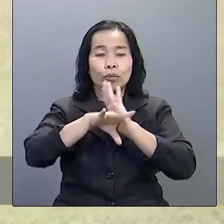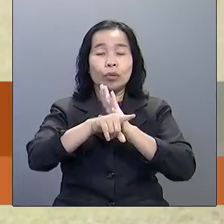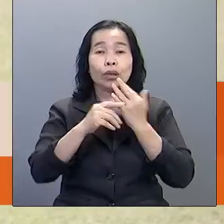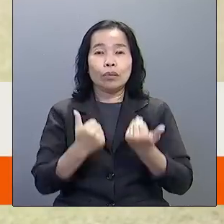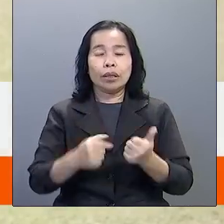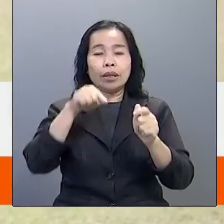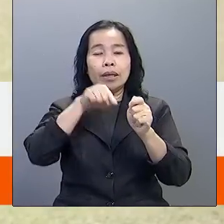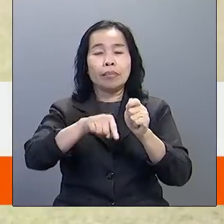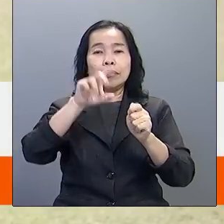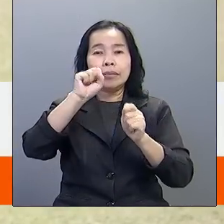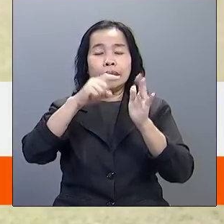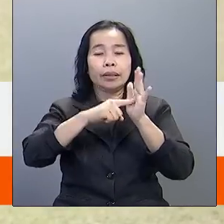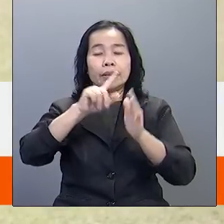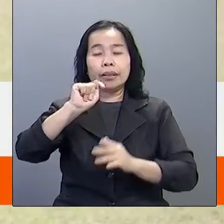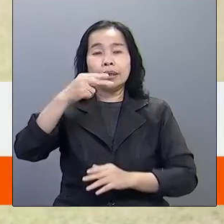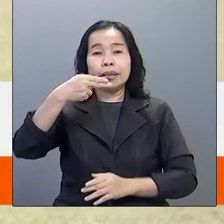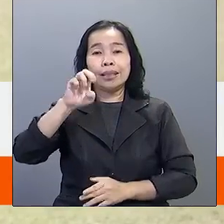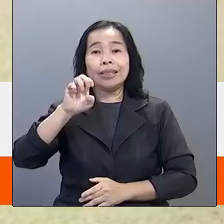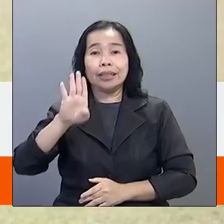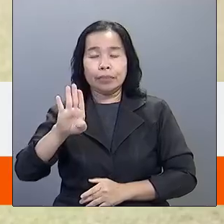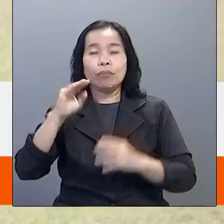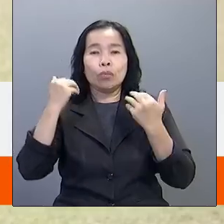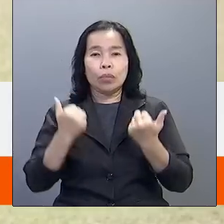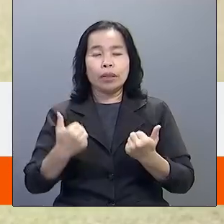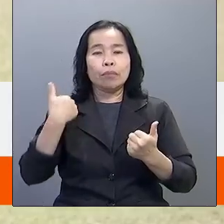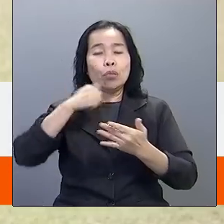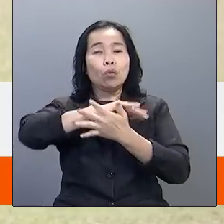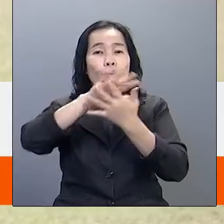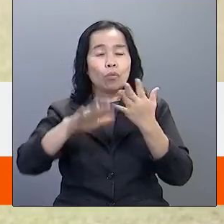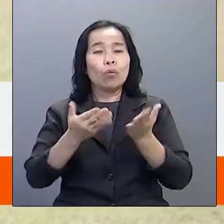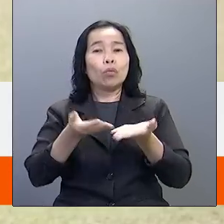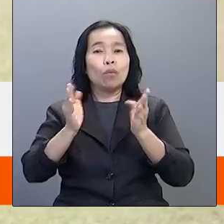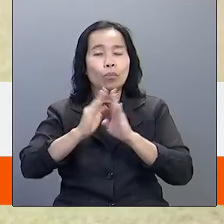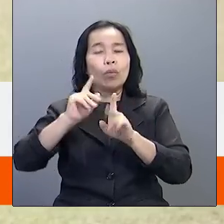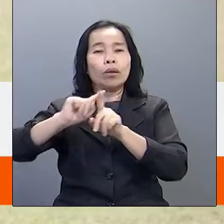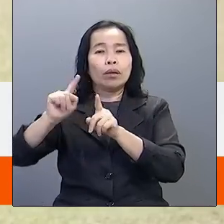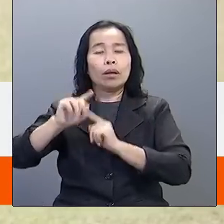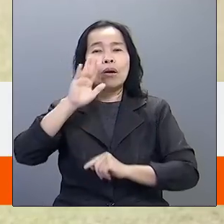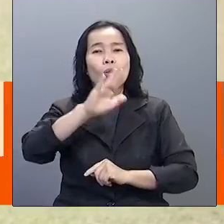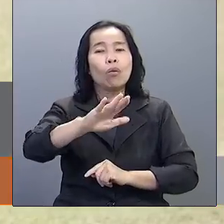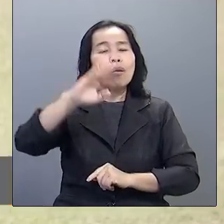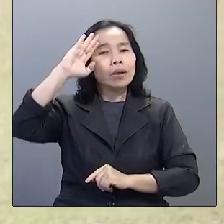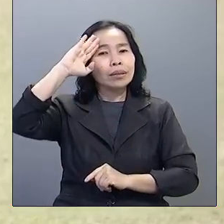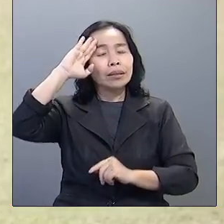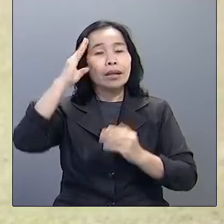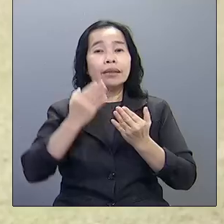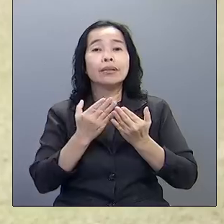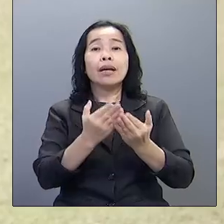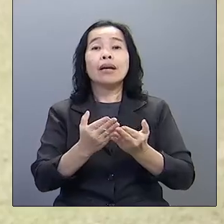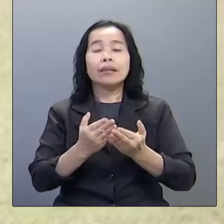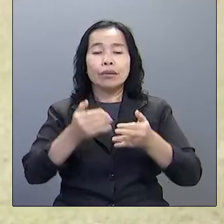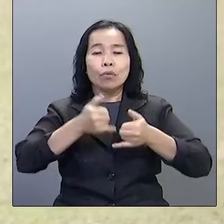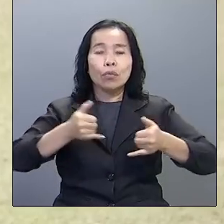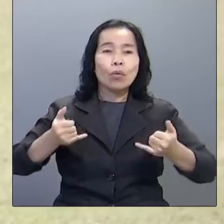บตลอดทั้งวันนี้ค่ะมีญาติค่ะเดินทางมาเพื่อที่จะรอคอยติดตามข่าวคราวบุตรหลานของพวกเขานะคะรว